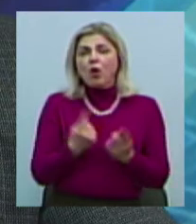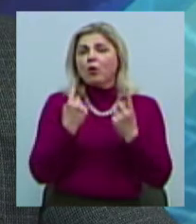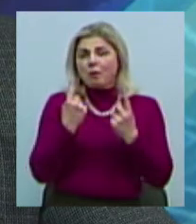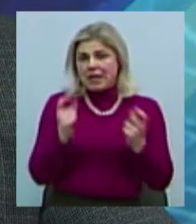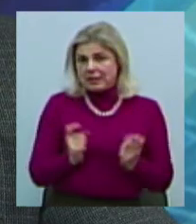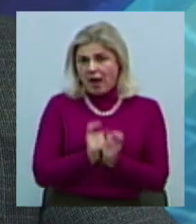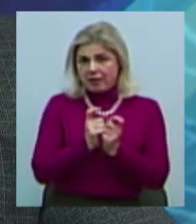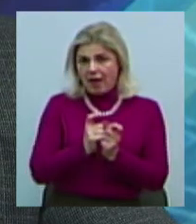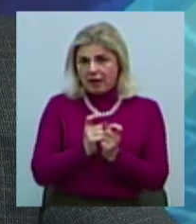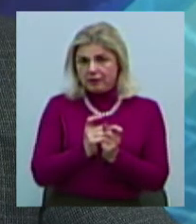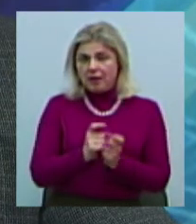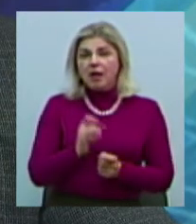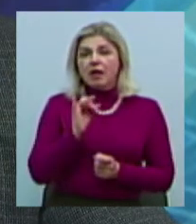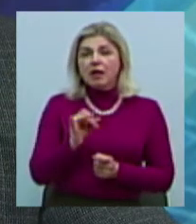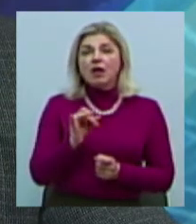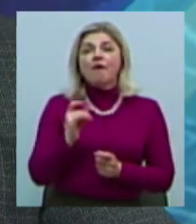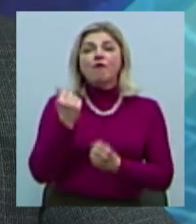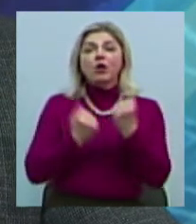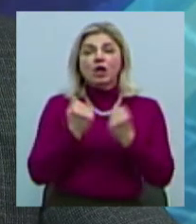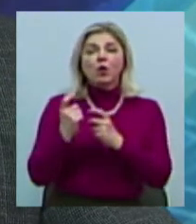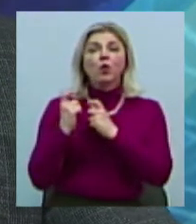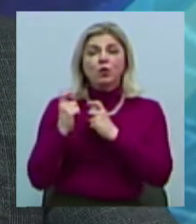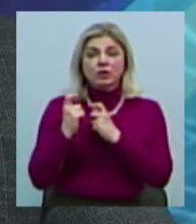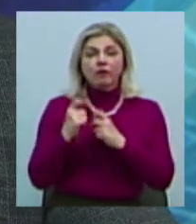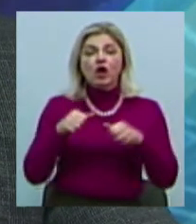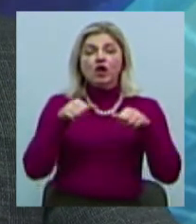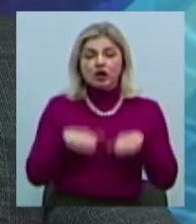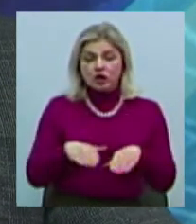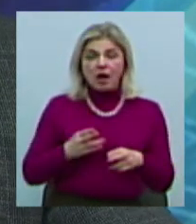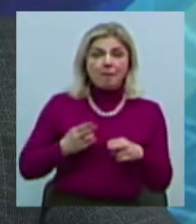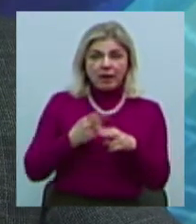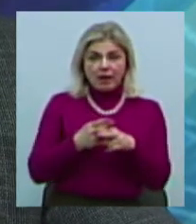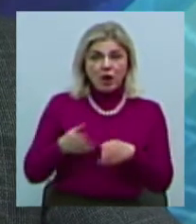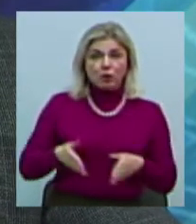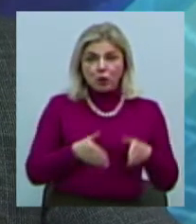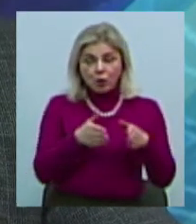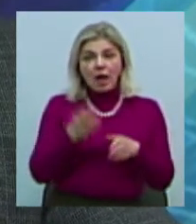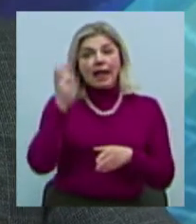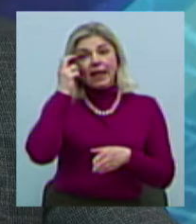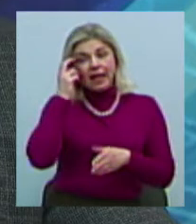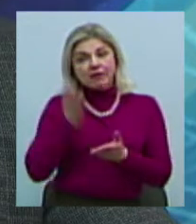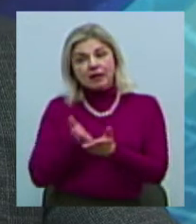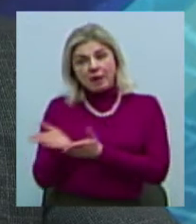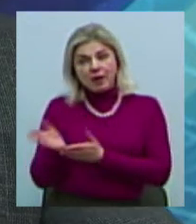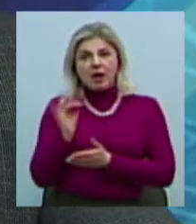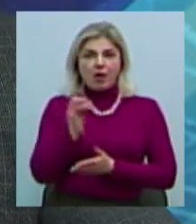скандалу, вплоть того, що водители грузових машин решили перекрити вообще на дорогі там. Как київське направлення, так і